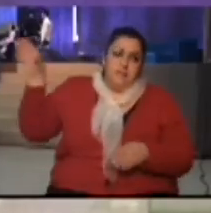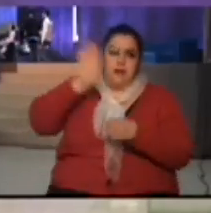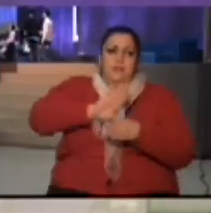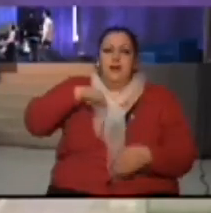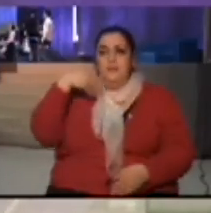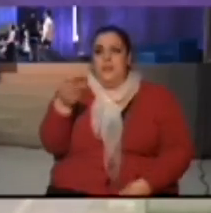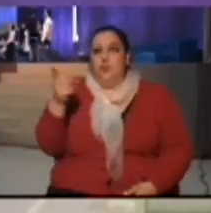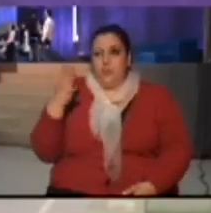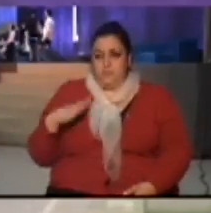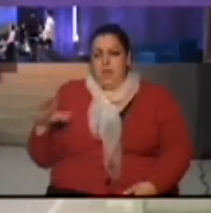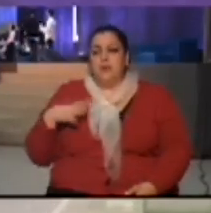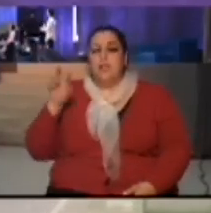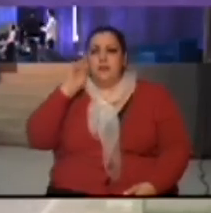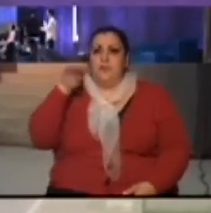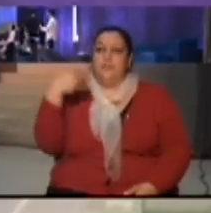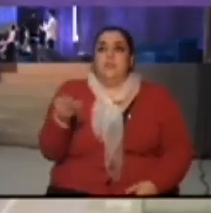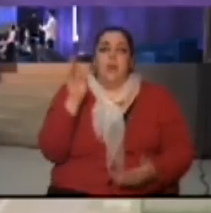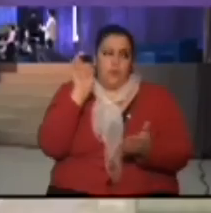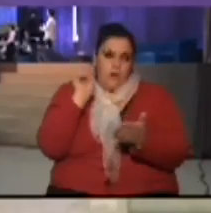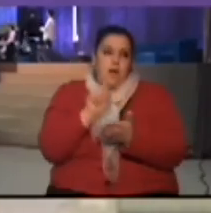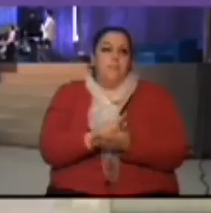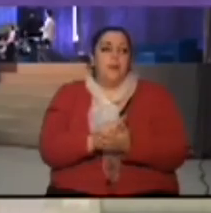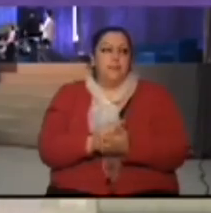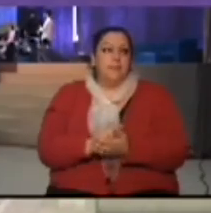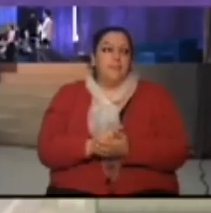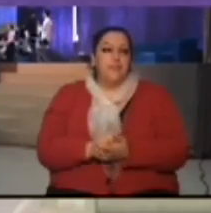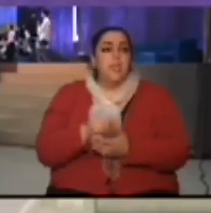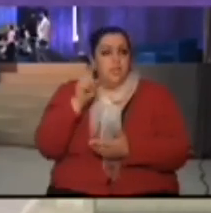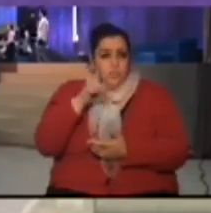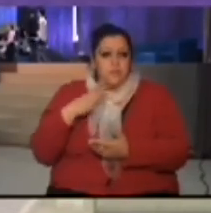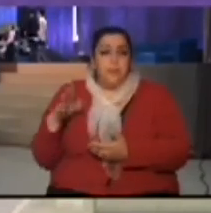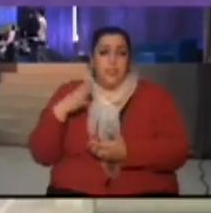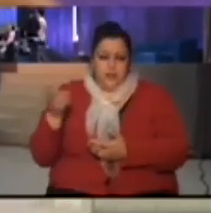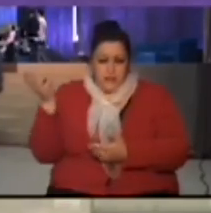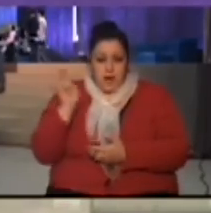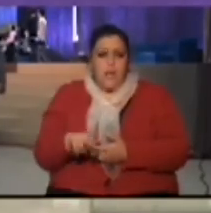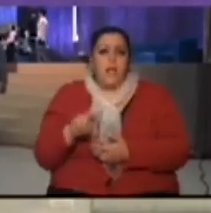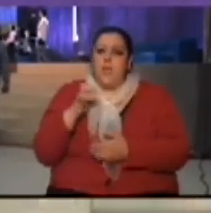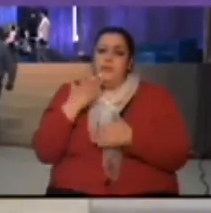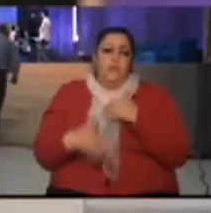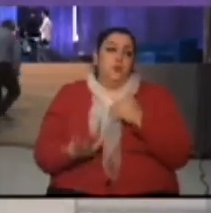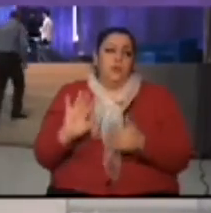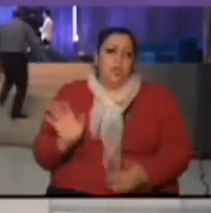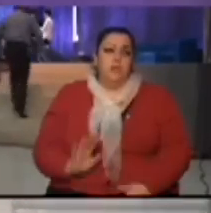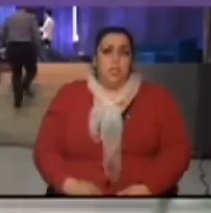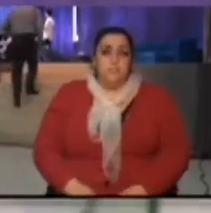սպասիր Տիրոջը, սպասիր Տիրոջը, ու նա կգա ու չի ուշանա, եղիր